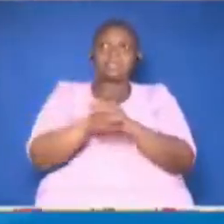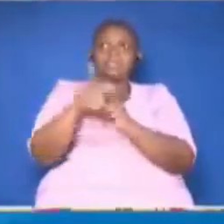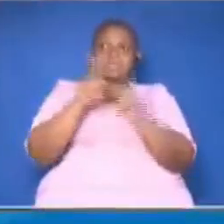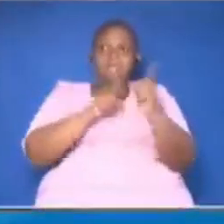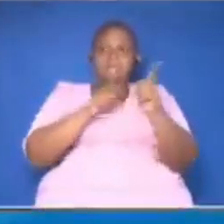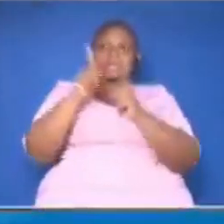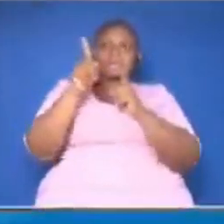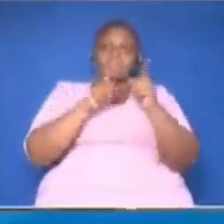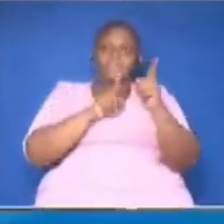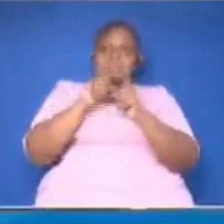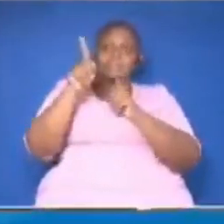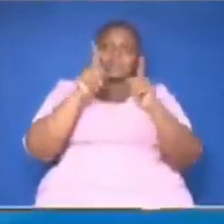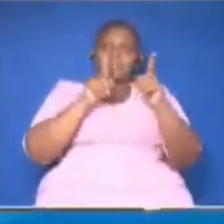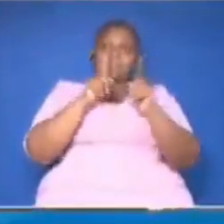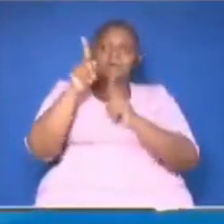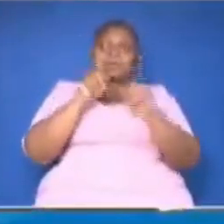katika